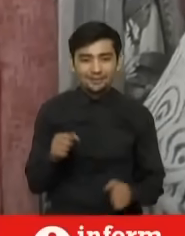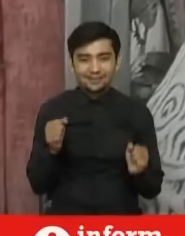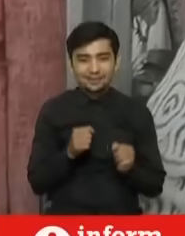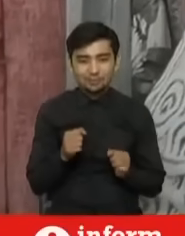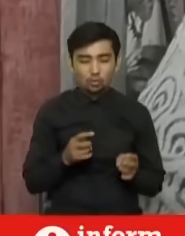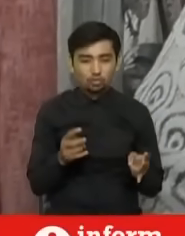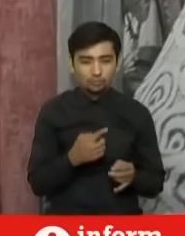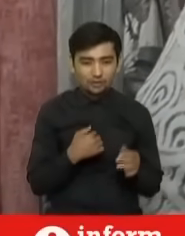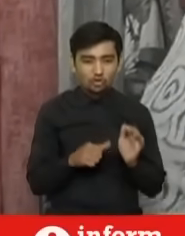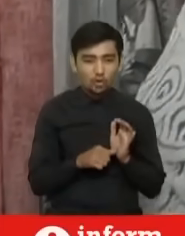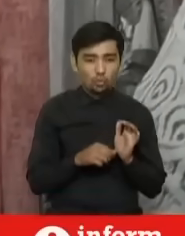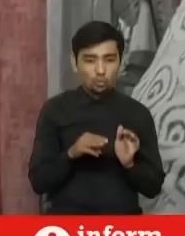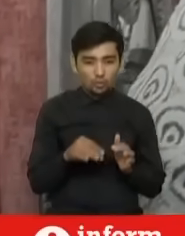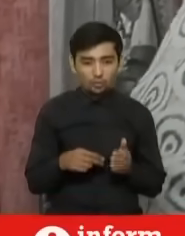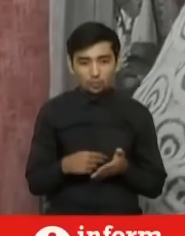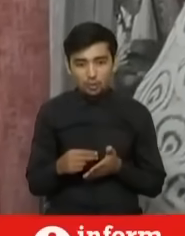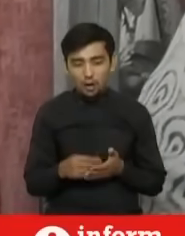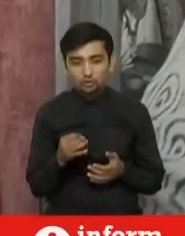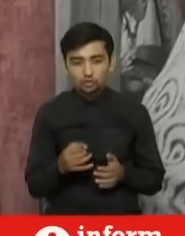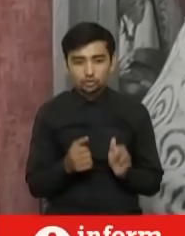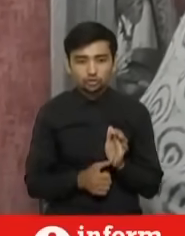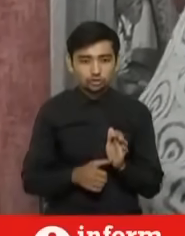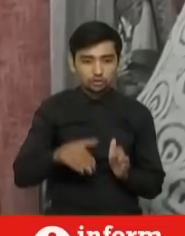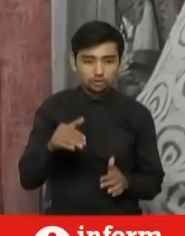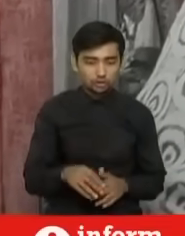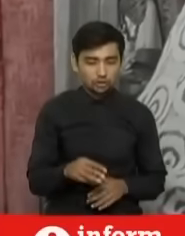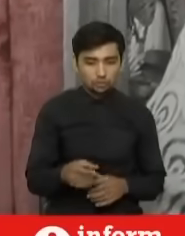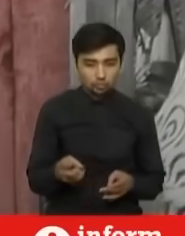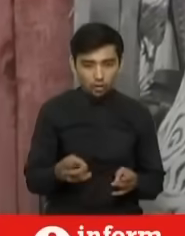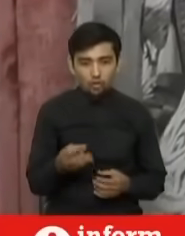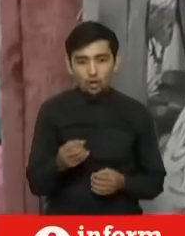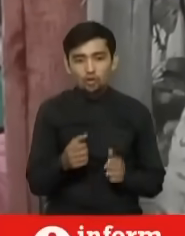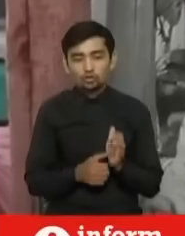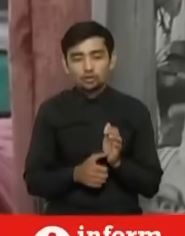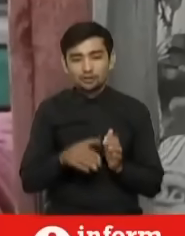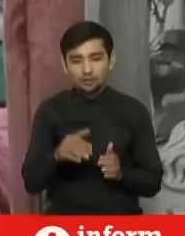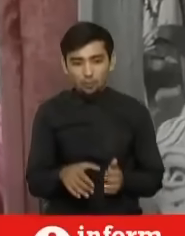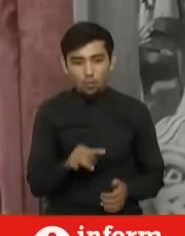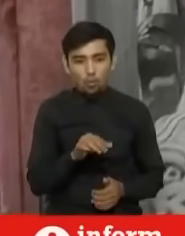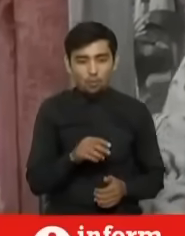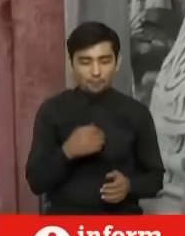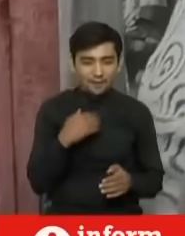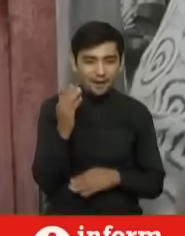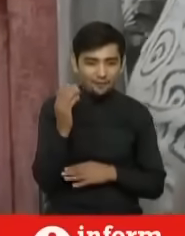бір қысқа 6 тонна көмір аламын. Енді оған 60 мың теңге керек. Одан бөлек 60 мың теңгеге отын алуым керек.